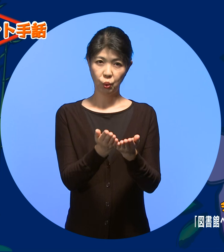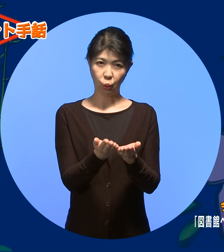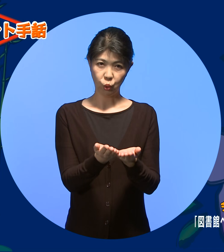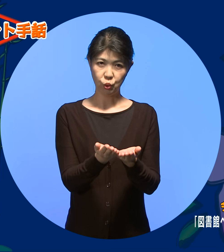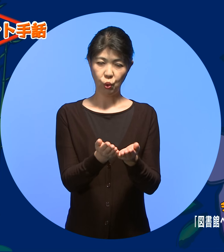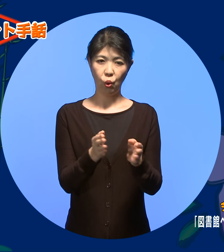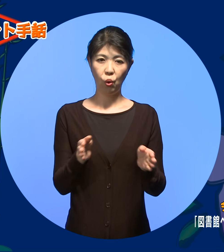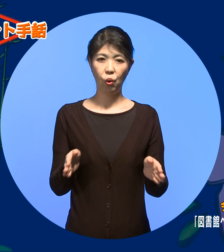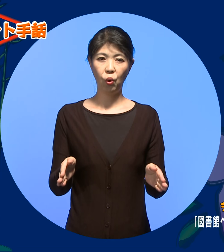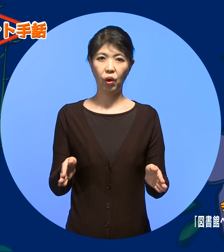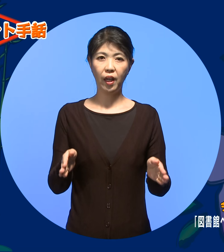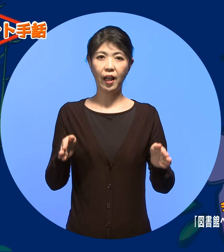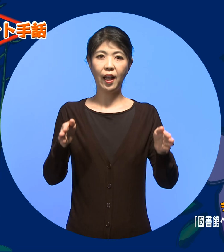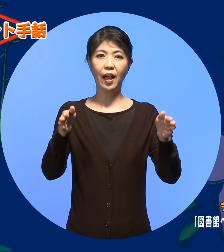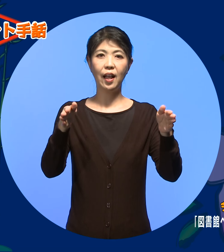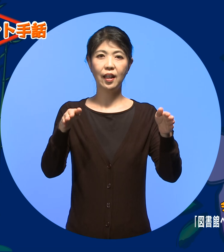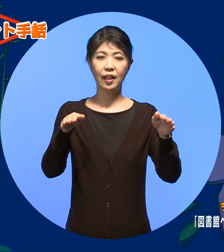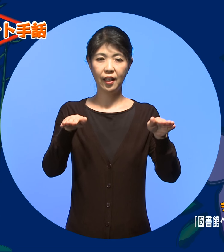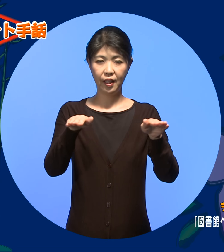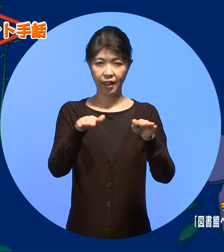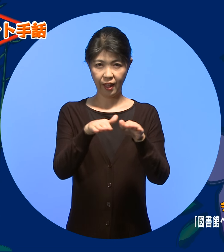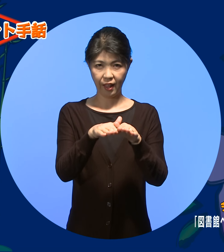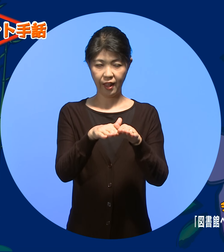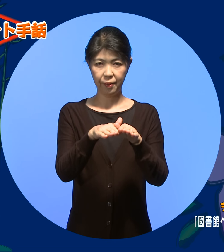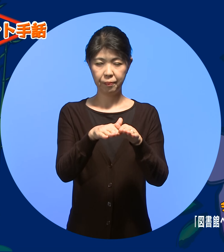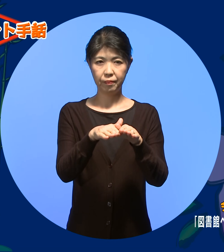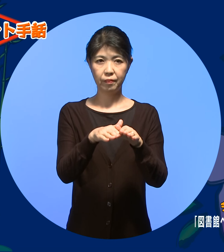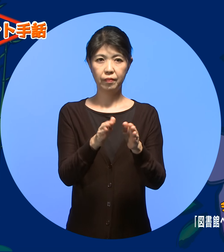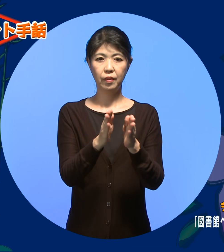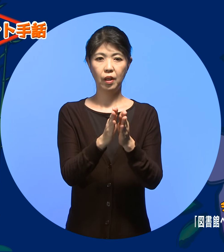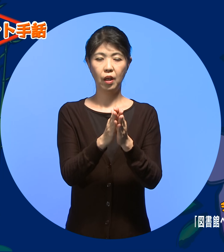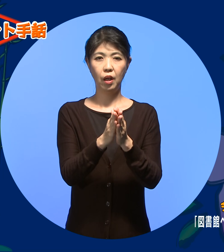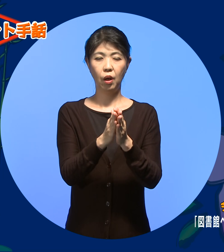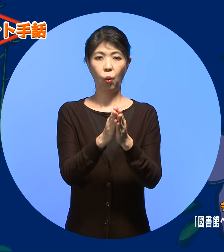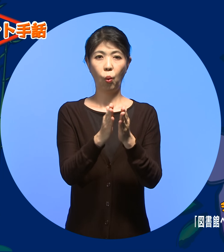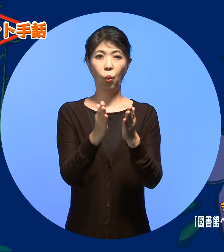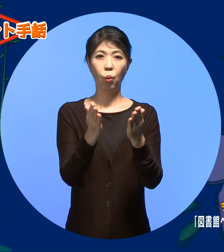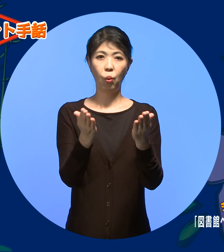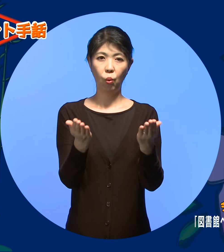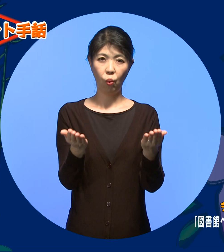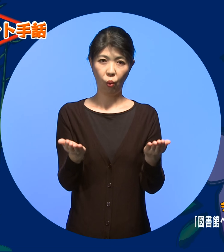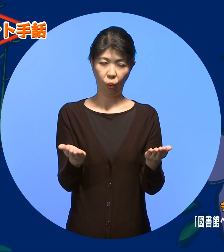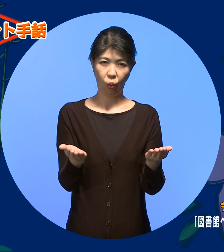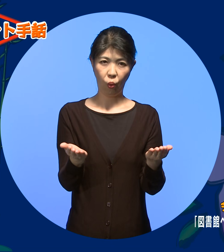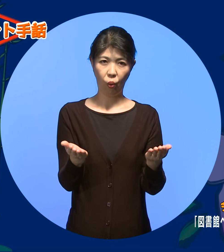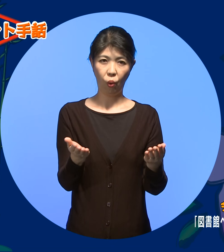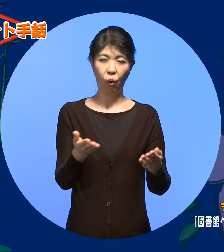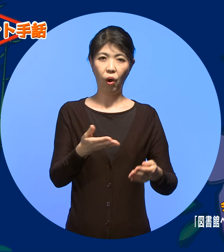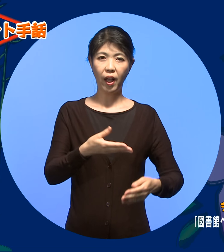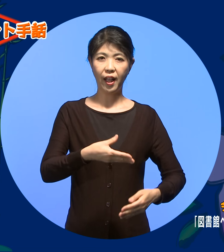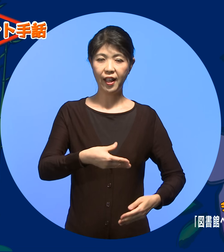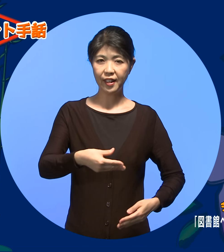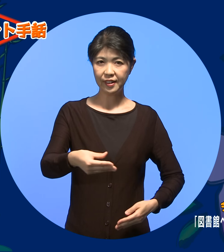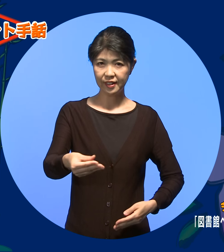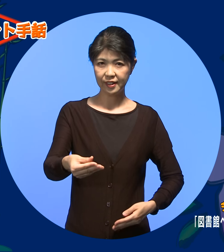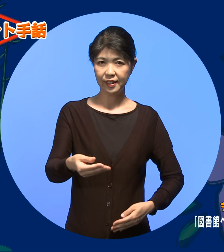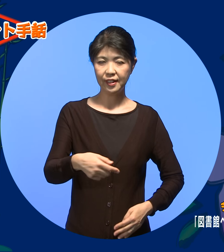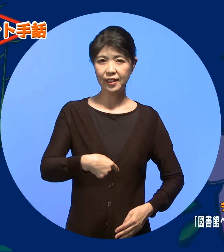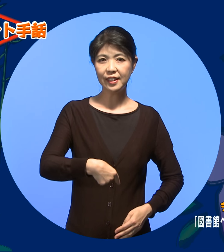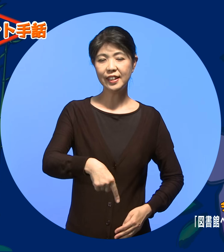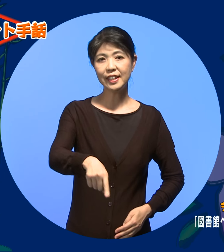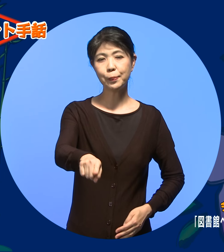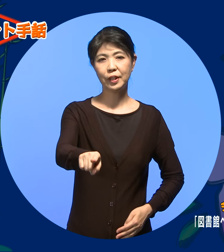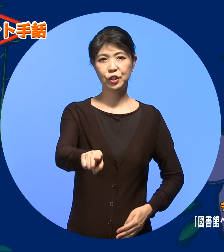東証カーンへええええええポーンお返しに